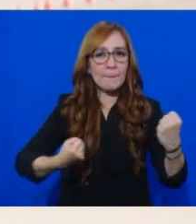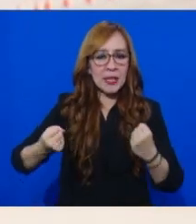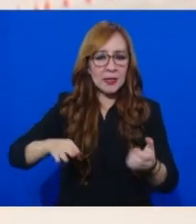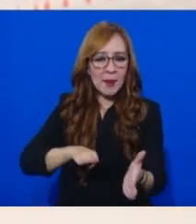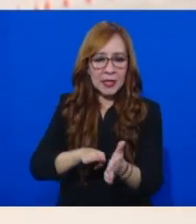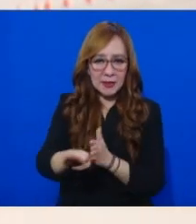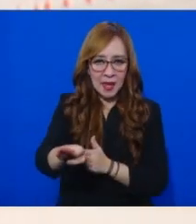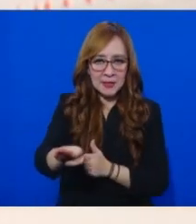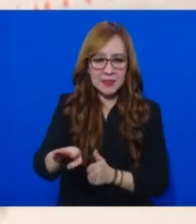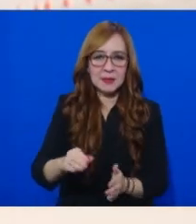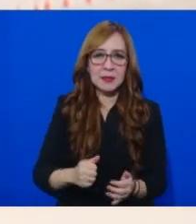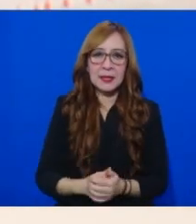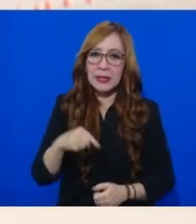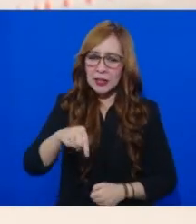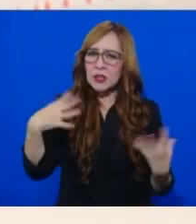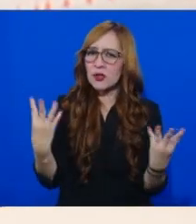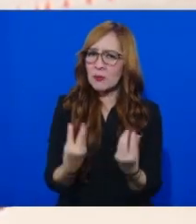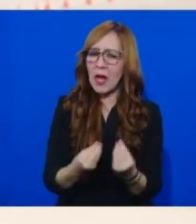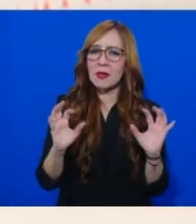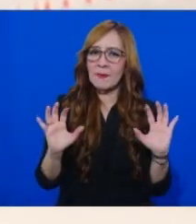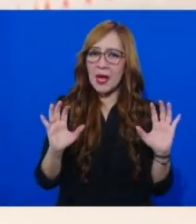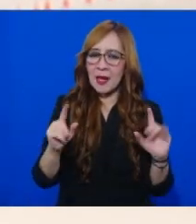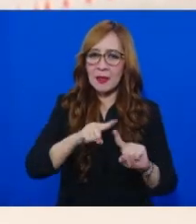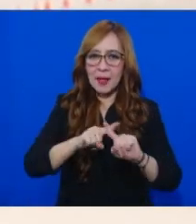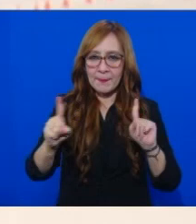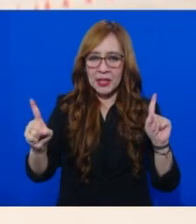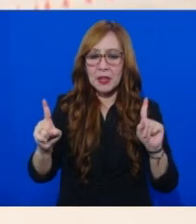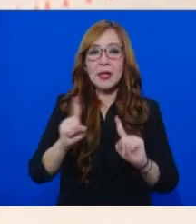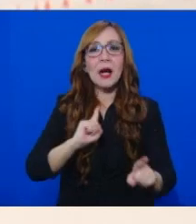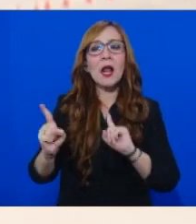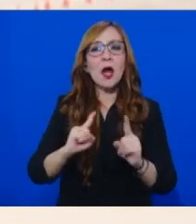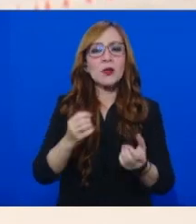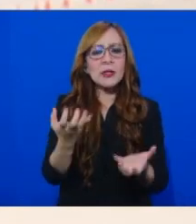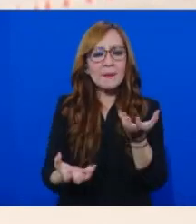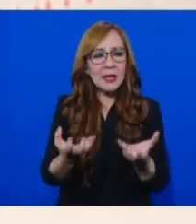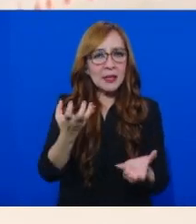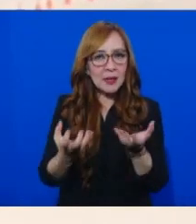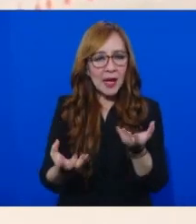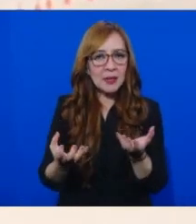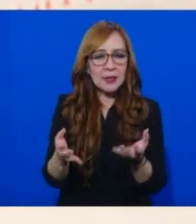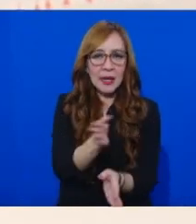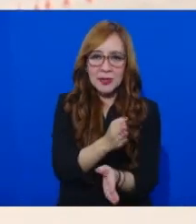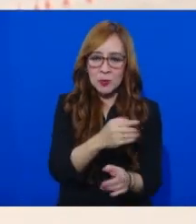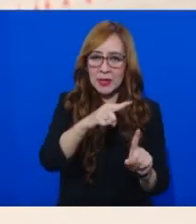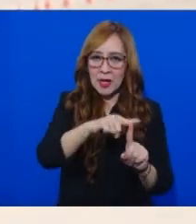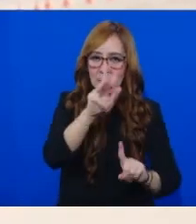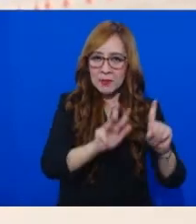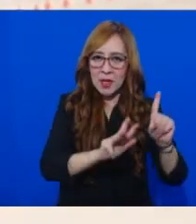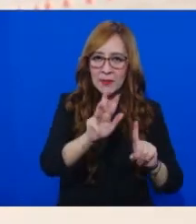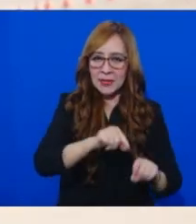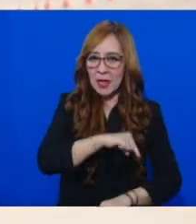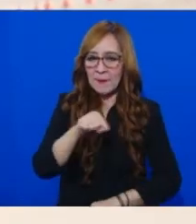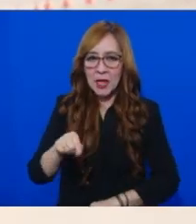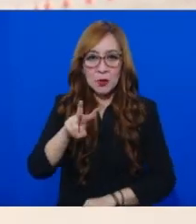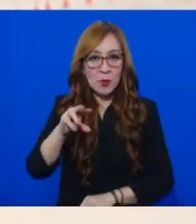ini masih cukup angka yang tinggi, namun jika dibandingkan dengan periode sebelumnya, maka pada tanggal 19 April hingga 20